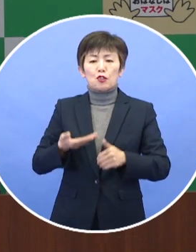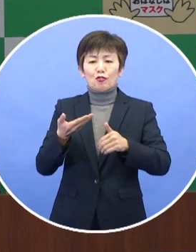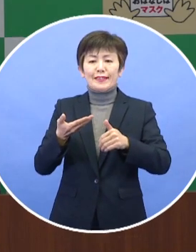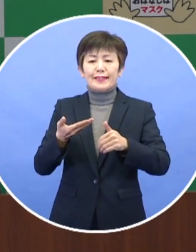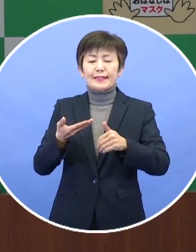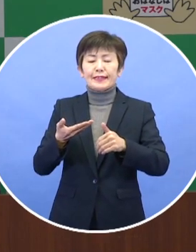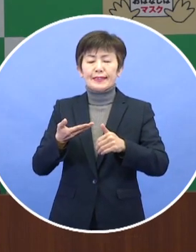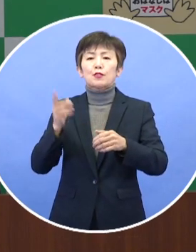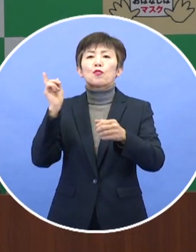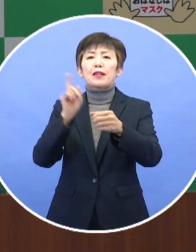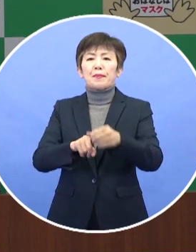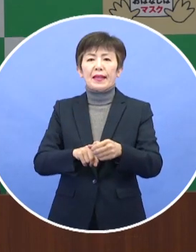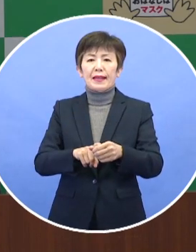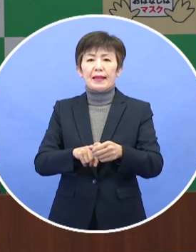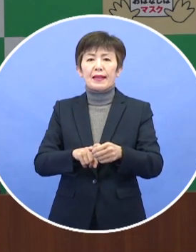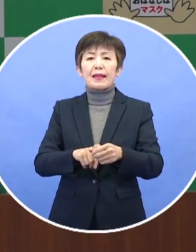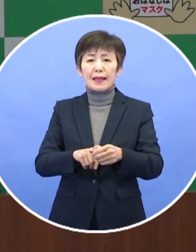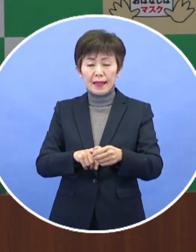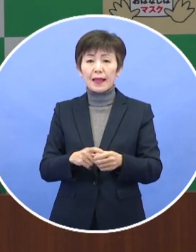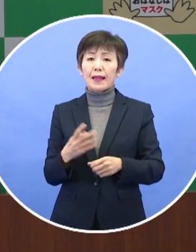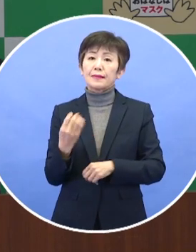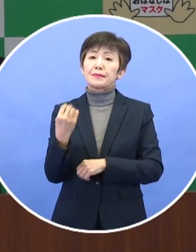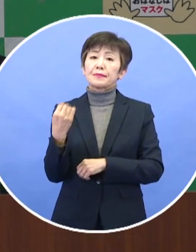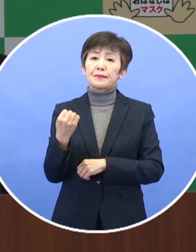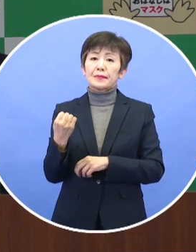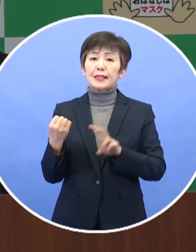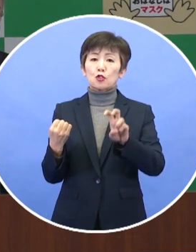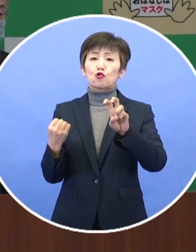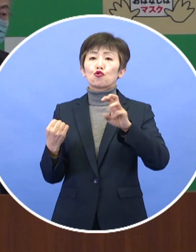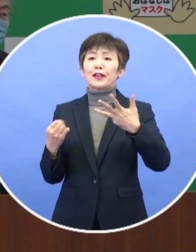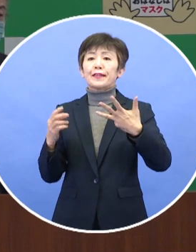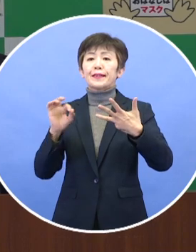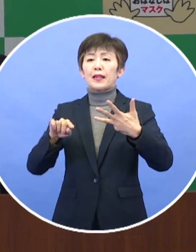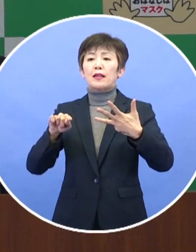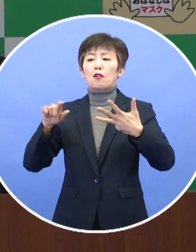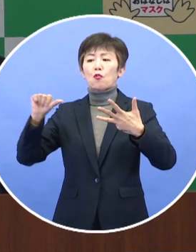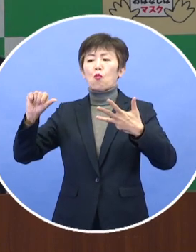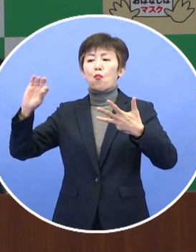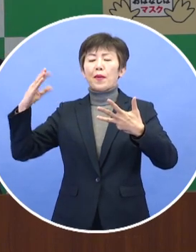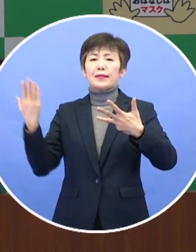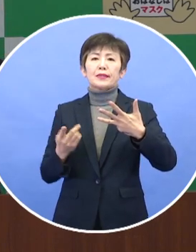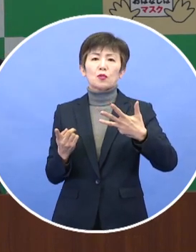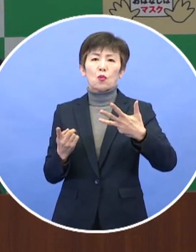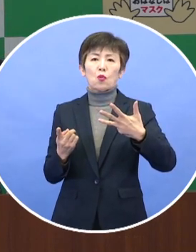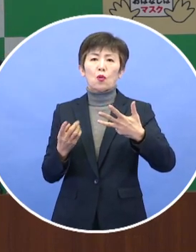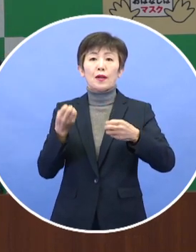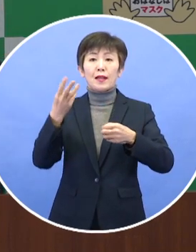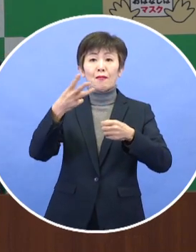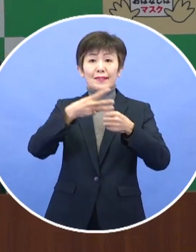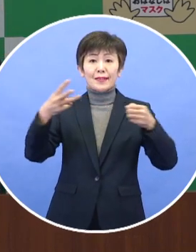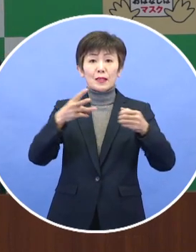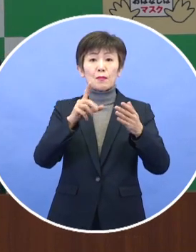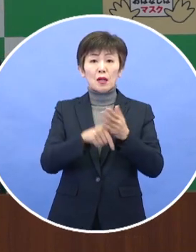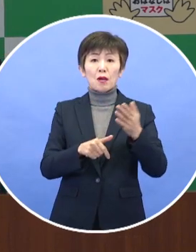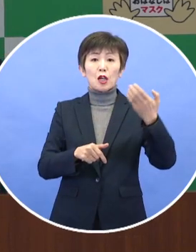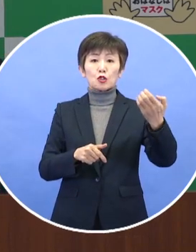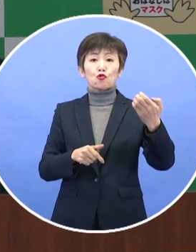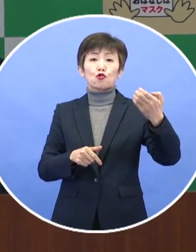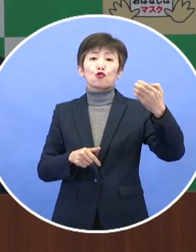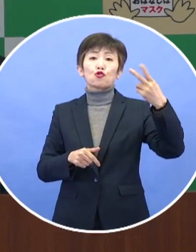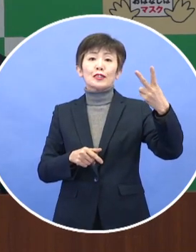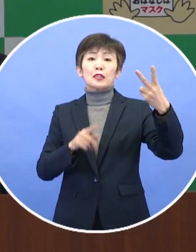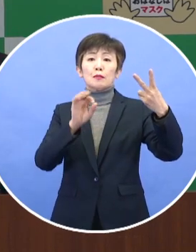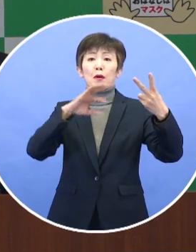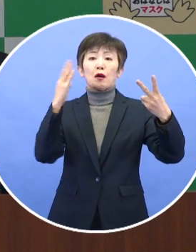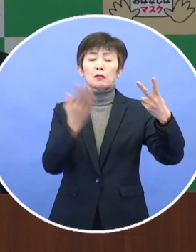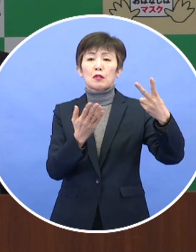育児休暇もしくは育児休業を取った比率は 28.5% でございましたが、令和3年度においては 92.7%